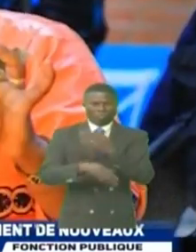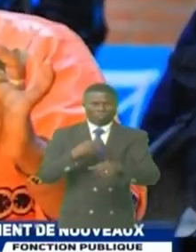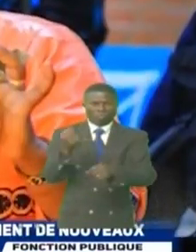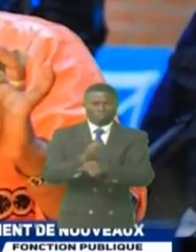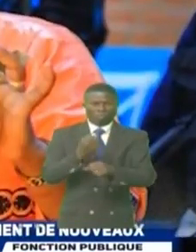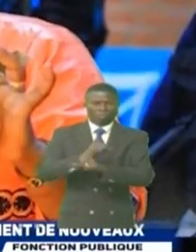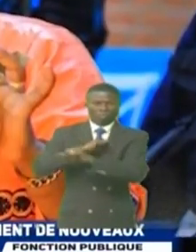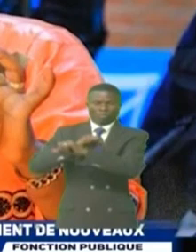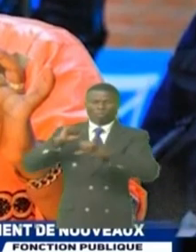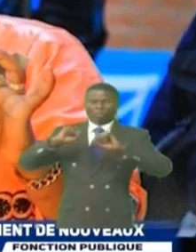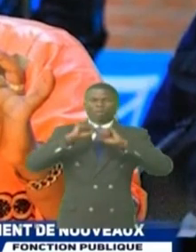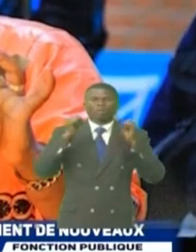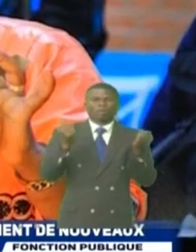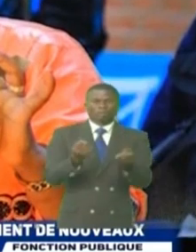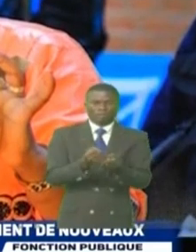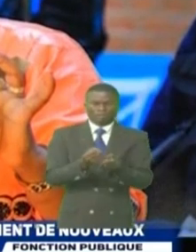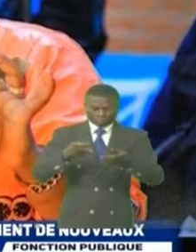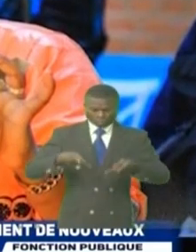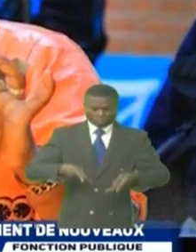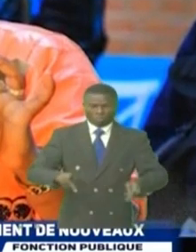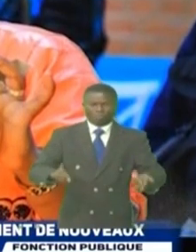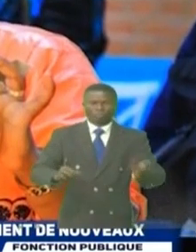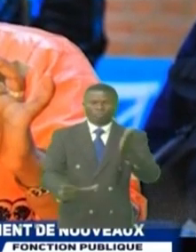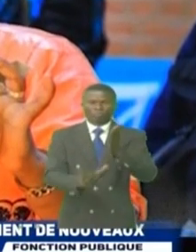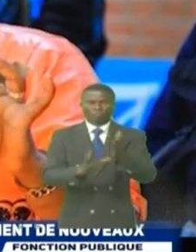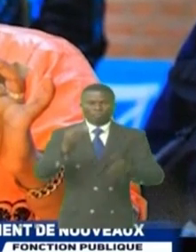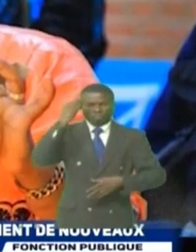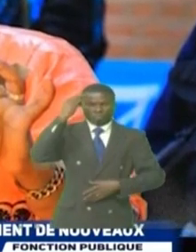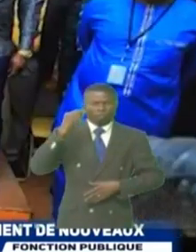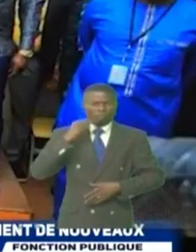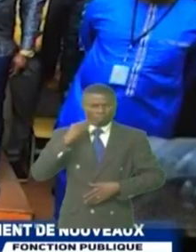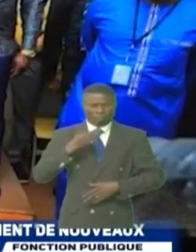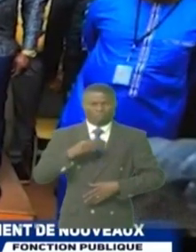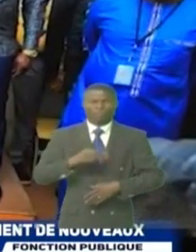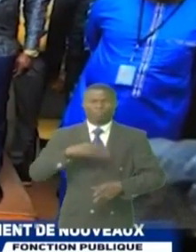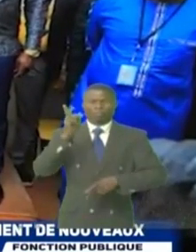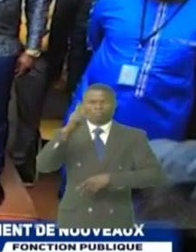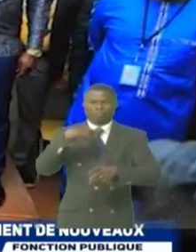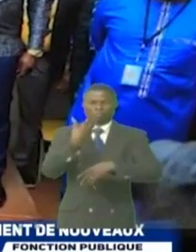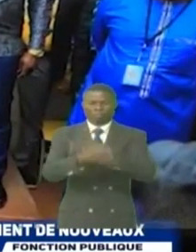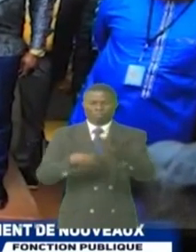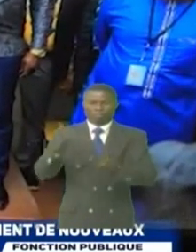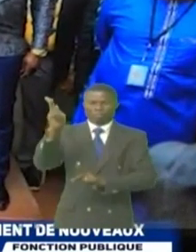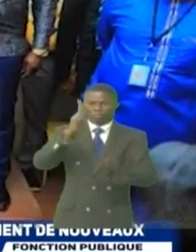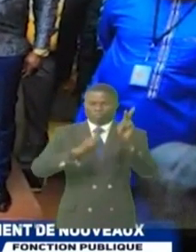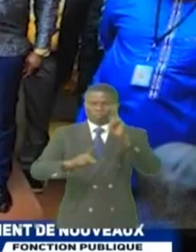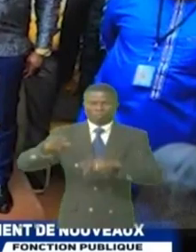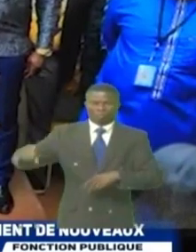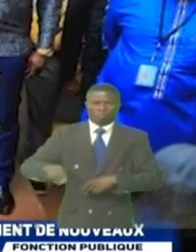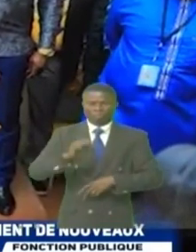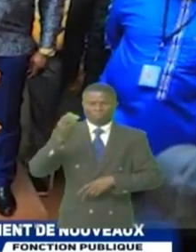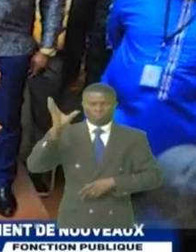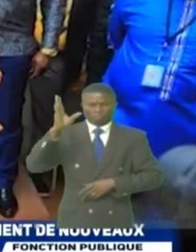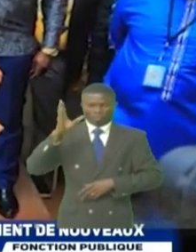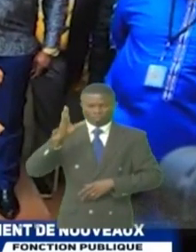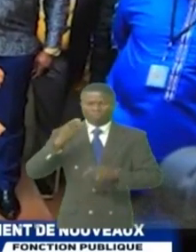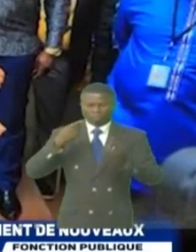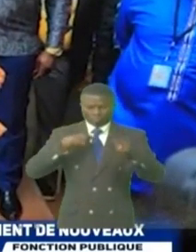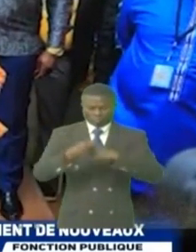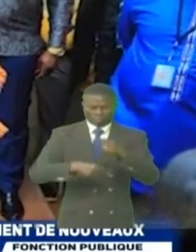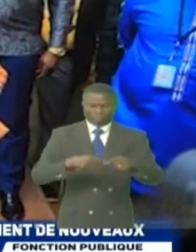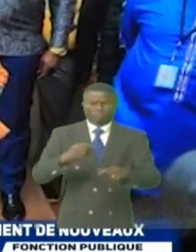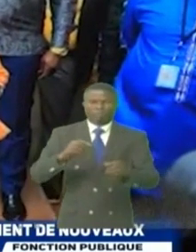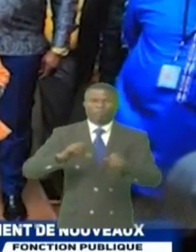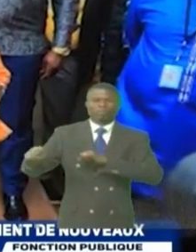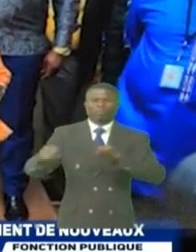et Prévoyance sociale, sous le pilotage du vice-premier ministre, ministre de la fonction publique Jean-Pierre Liaou, avait lancé le concours de recrutement